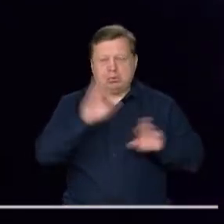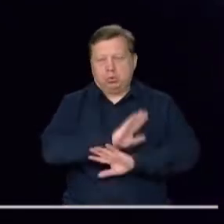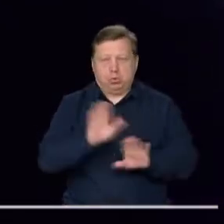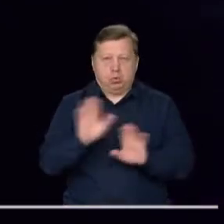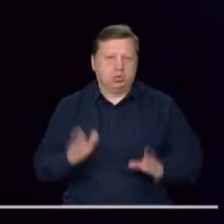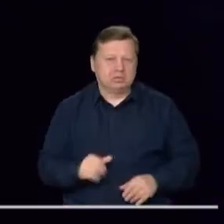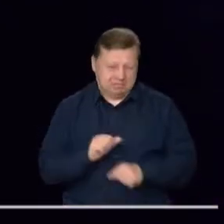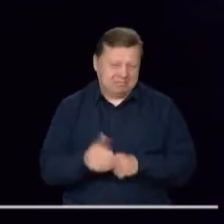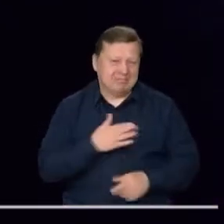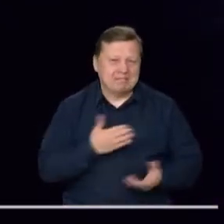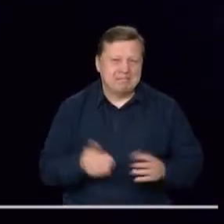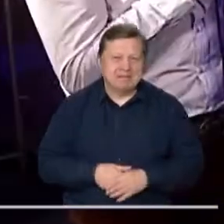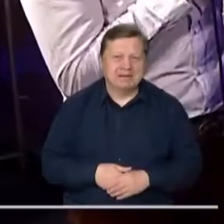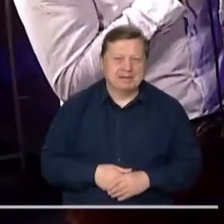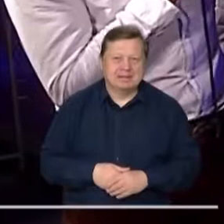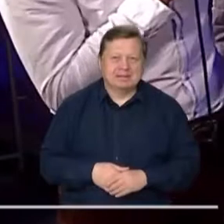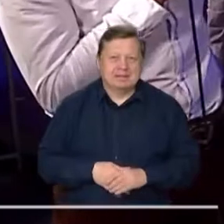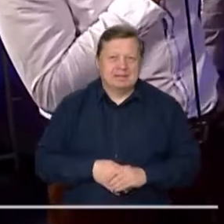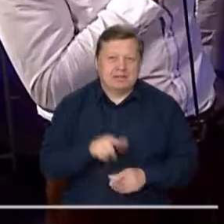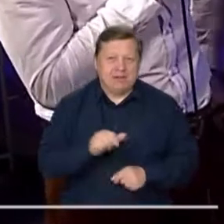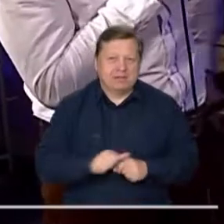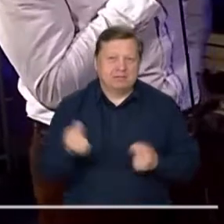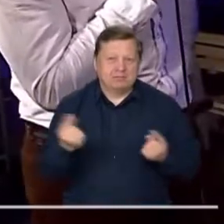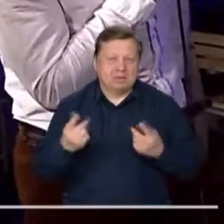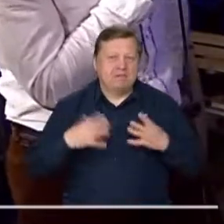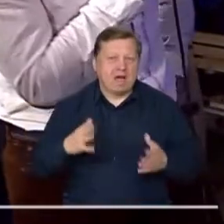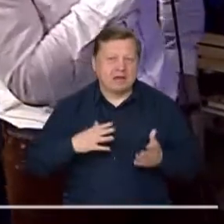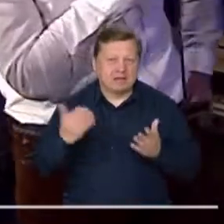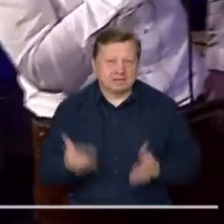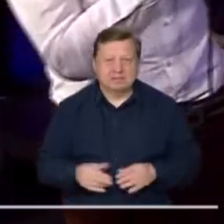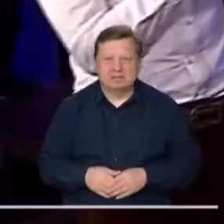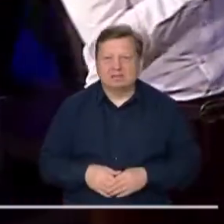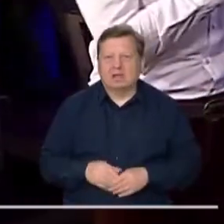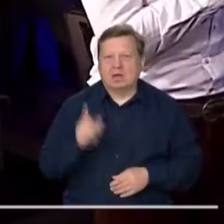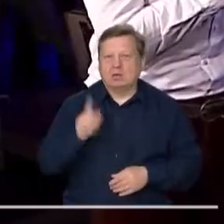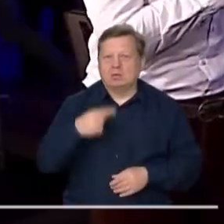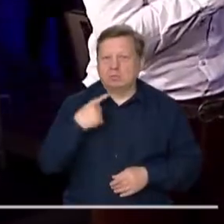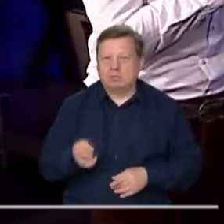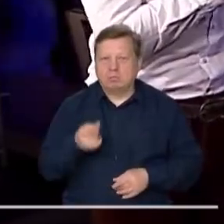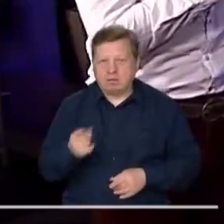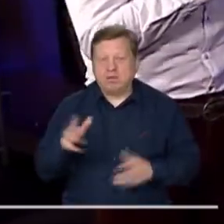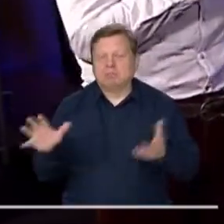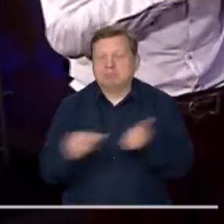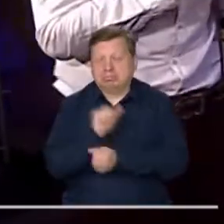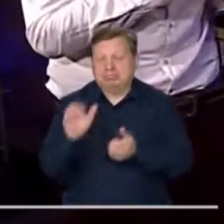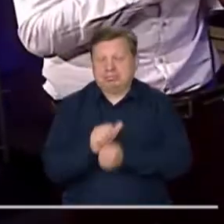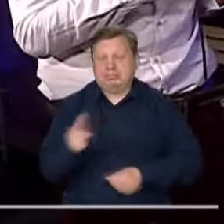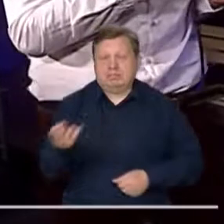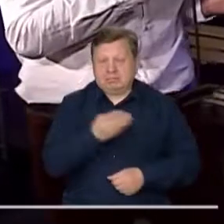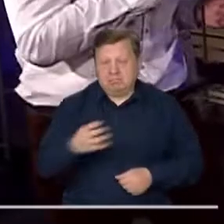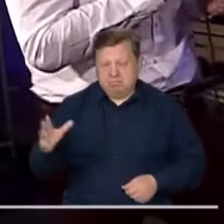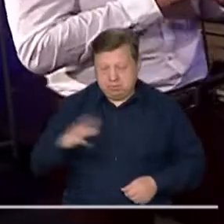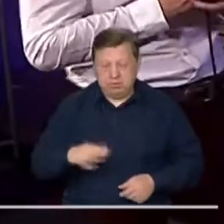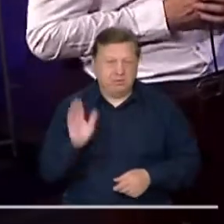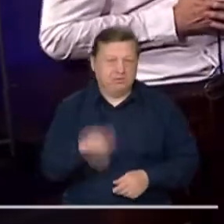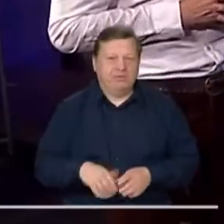należy, więc to jest absolutnie wartość. To jest wielka siła, prawda? Ale musimy też powiedzieć, że do bujek też dochodziło. Ale to takich małych.